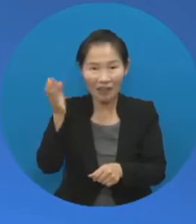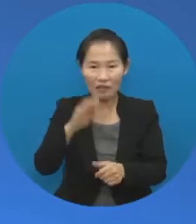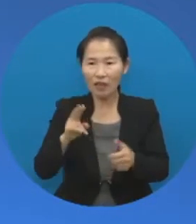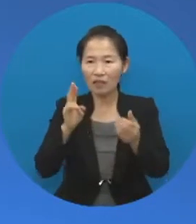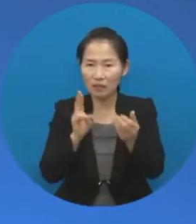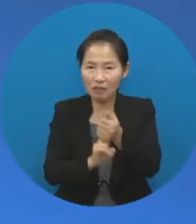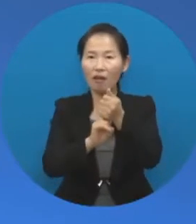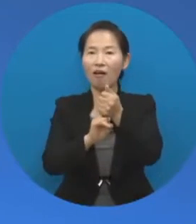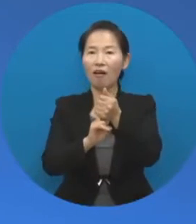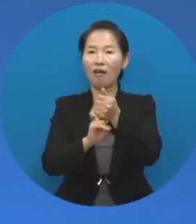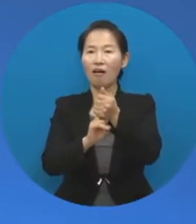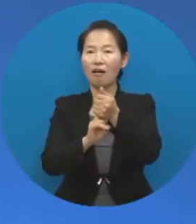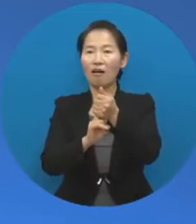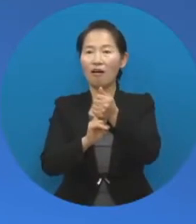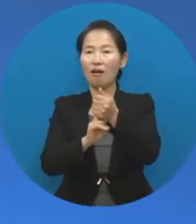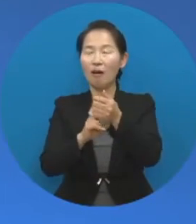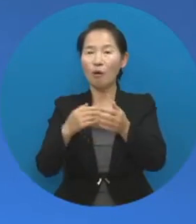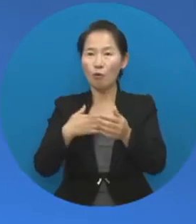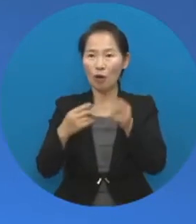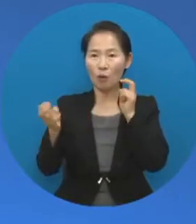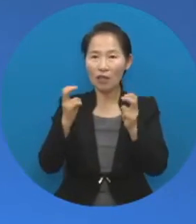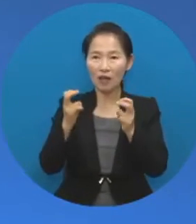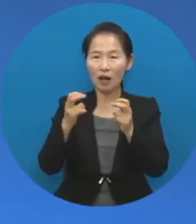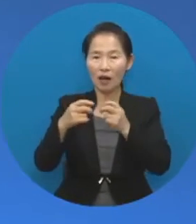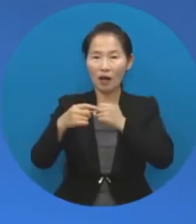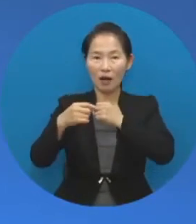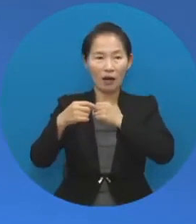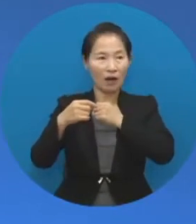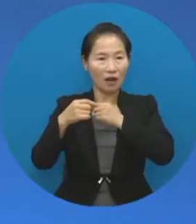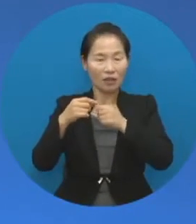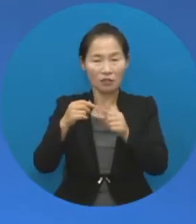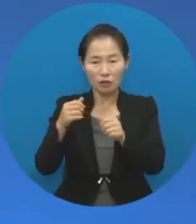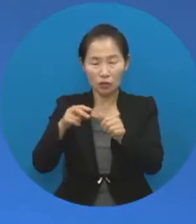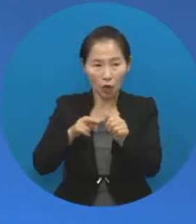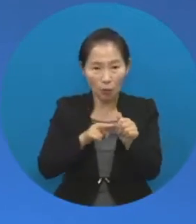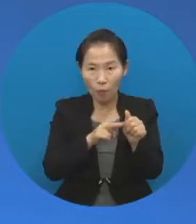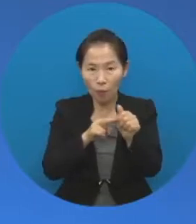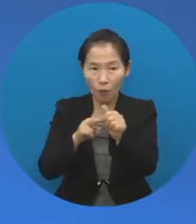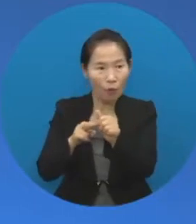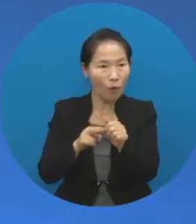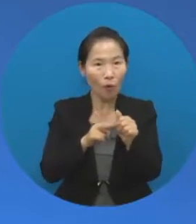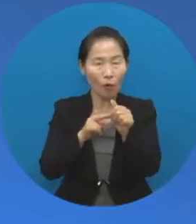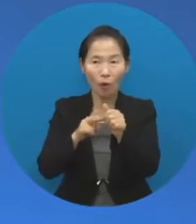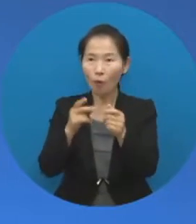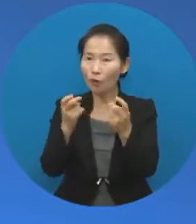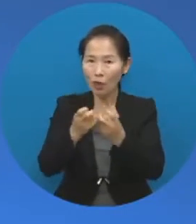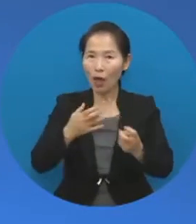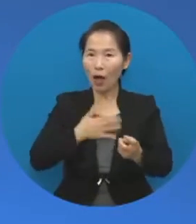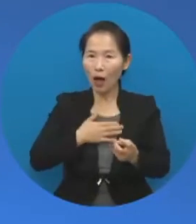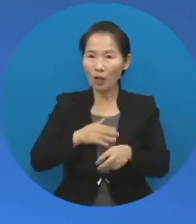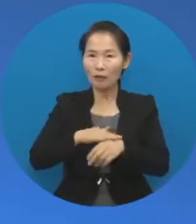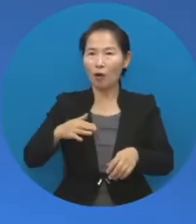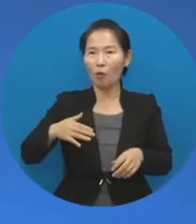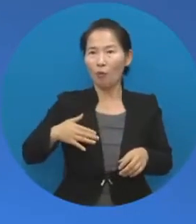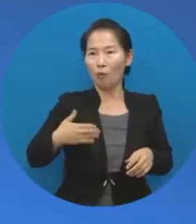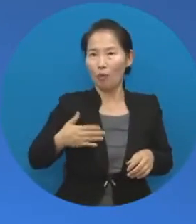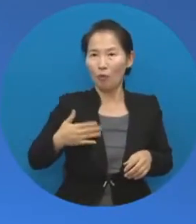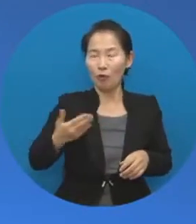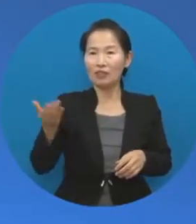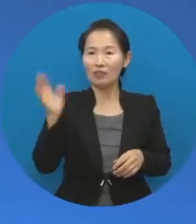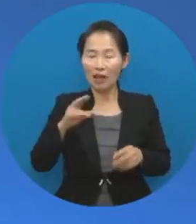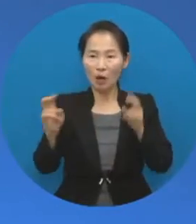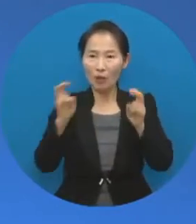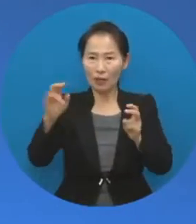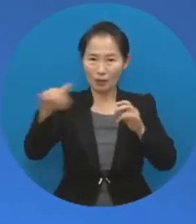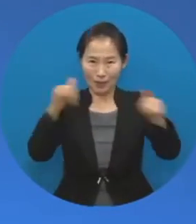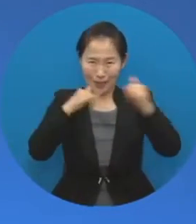회사의 전화번호를 어떻게 다들 알아내셔가지고 전국과 전 세계에 있는 수많은 용호 씨 후보자들이 저희 회사로 막 전화를